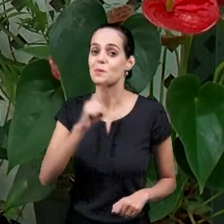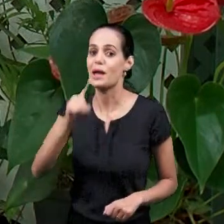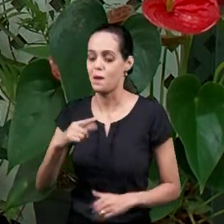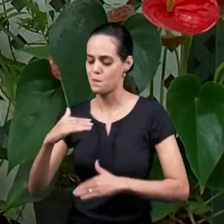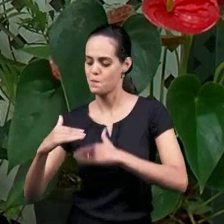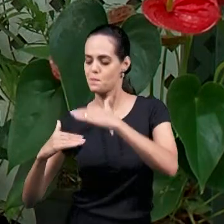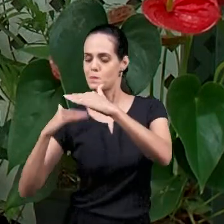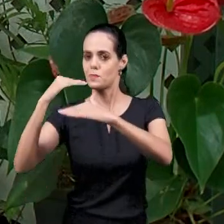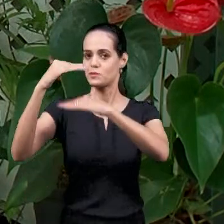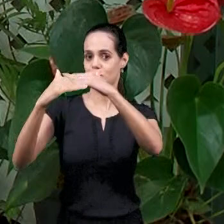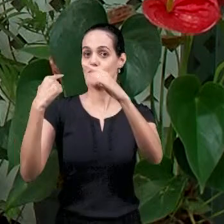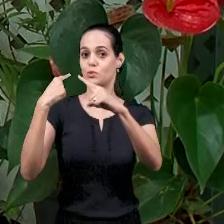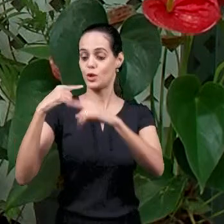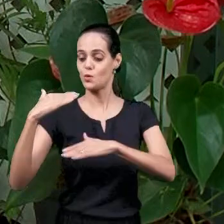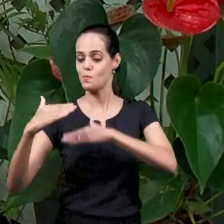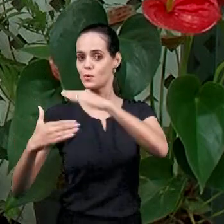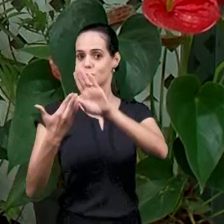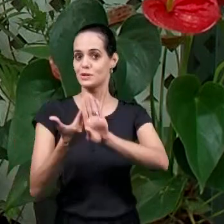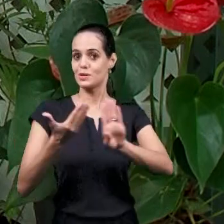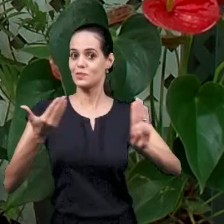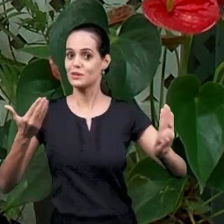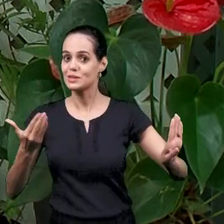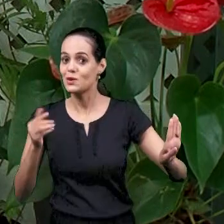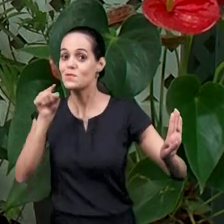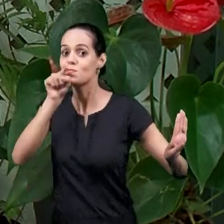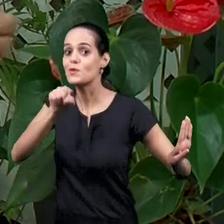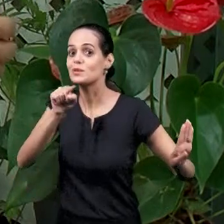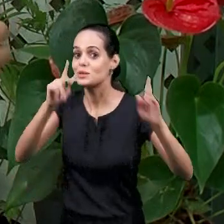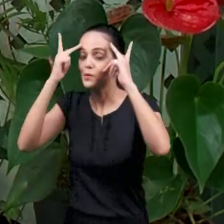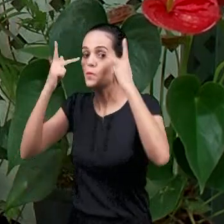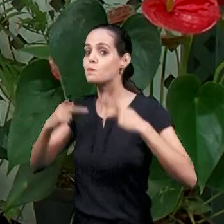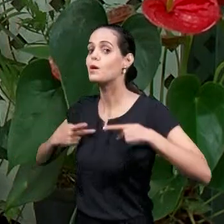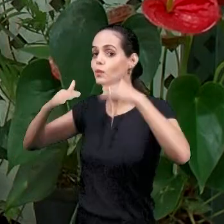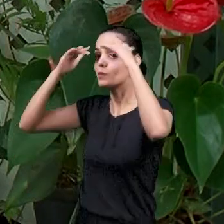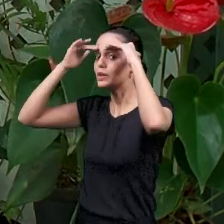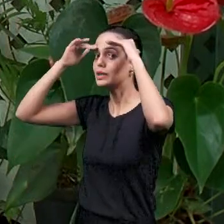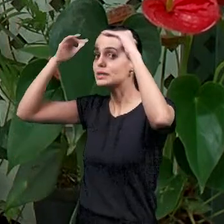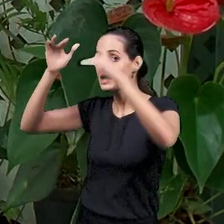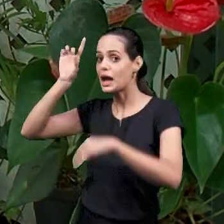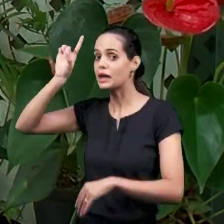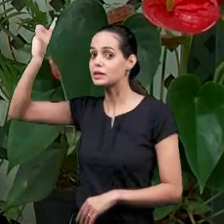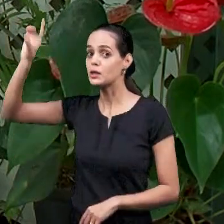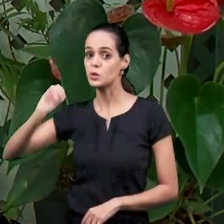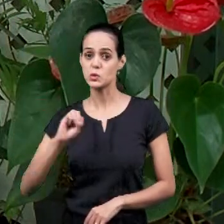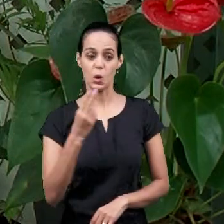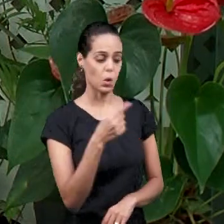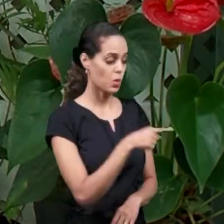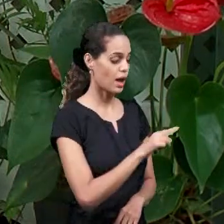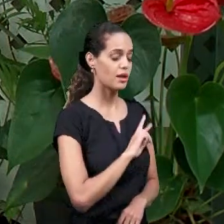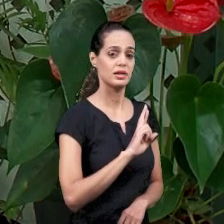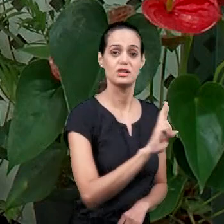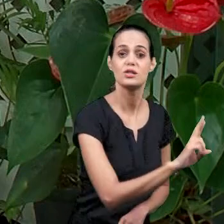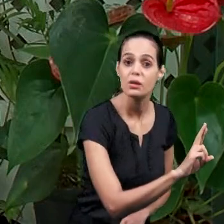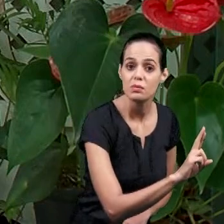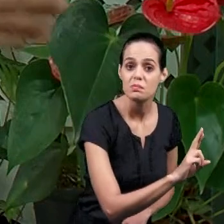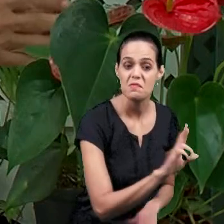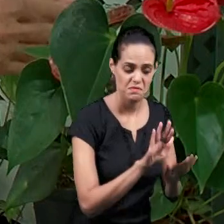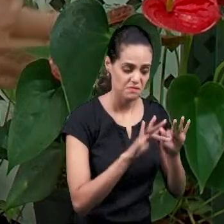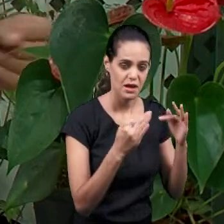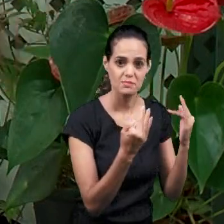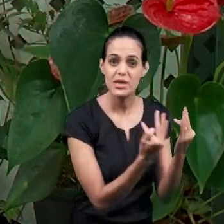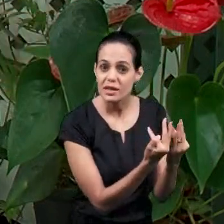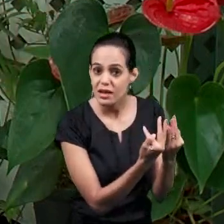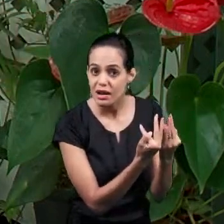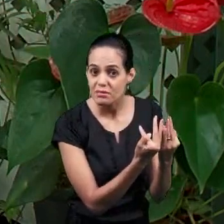parce que là, c'est l'homme. Donc, il va obéir au Saint-Esprit, va obéir à une religion, obéir